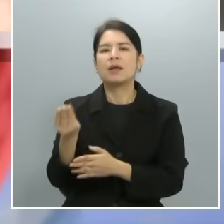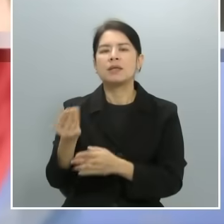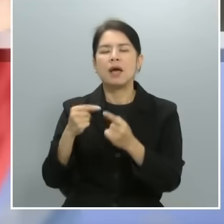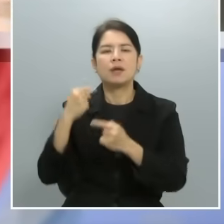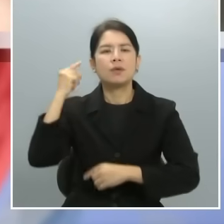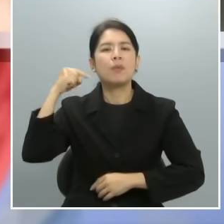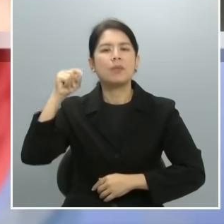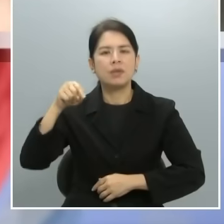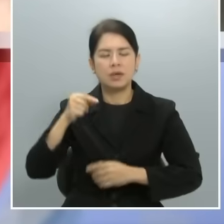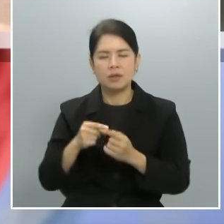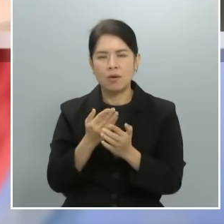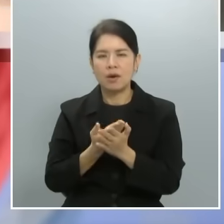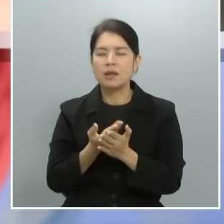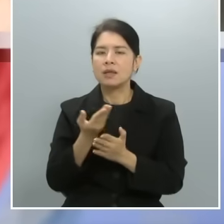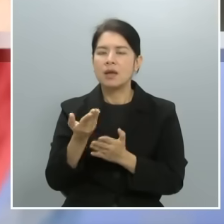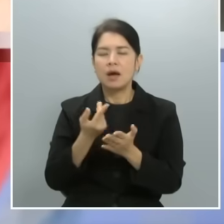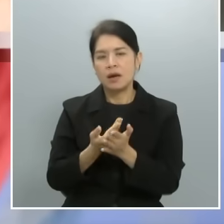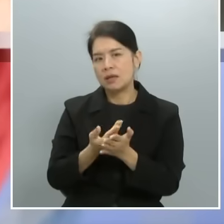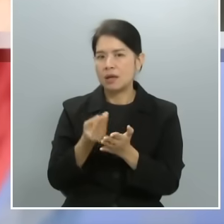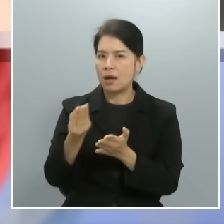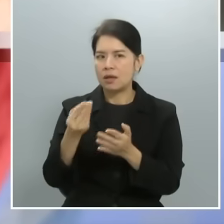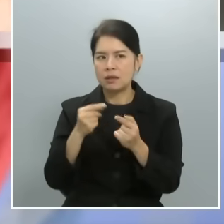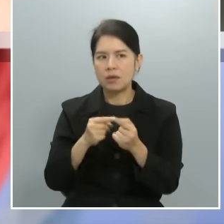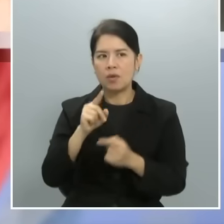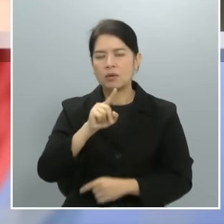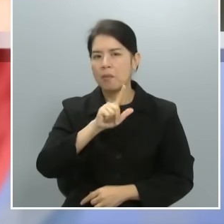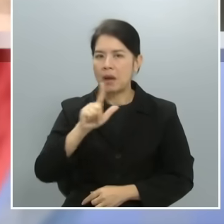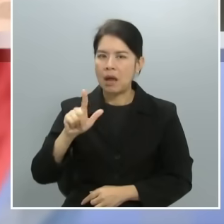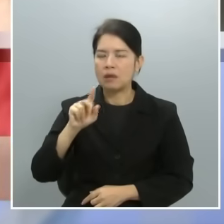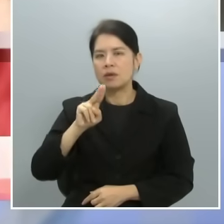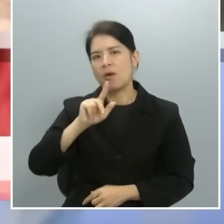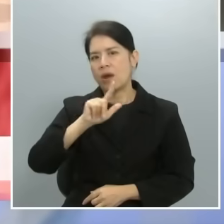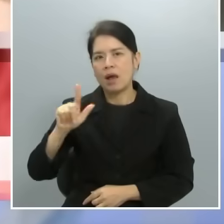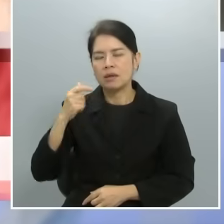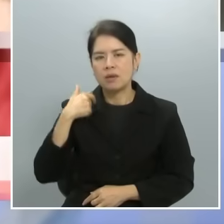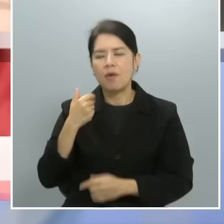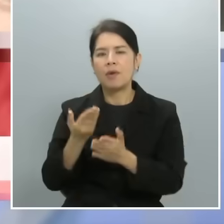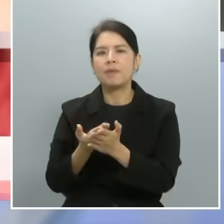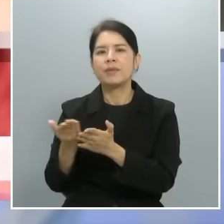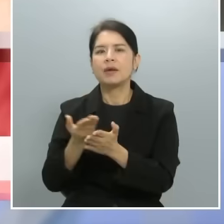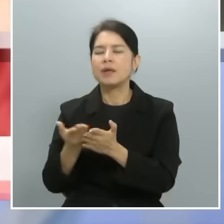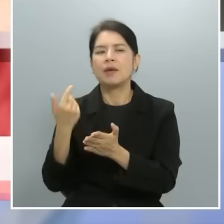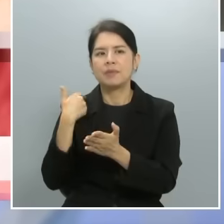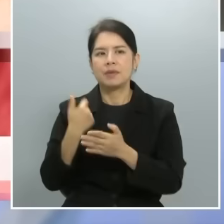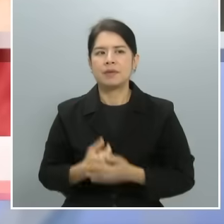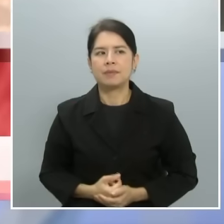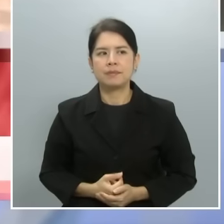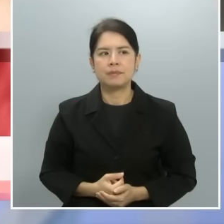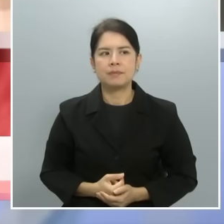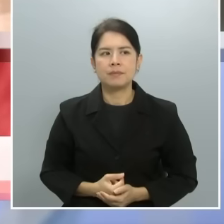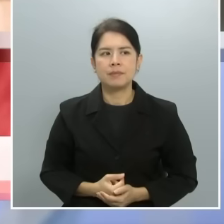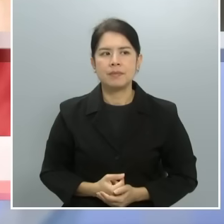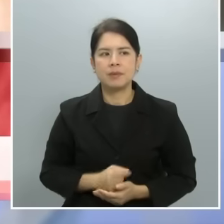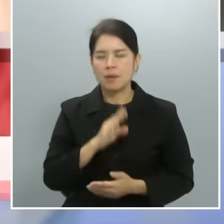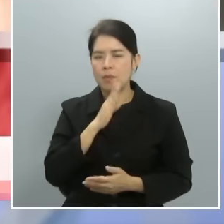ะแล้วนี่ล้านหนึ่งสองล้าน ผมให้เป็นก้อนขนาดนั้นเลย ให้เขาใช้จ่ายไงเขาจะดูแลใครผมก็ที่นิสัยผมจะดูแลอย่างดี